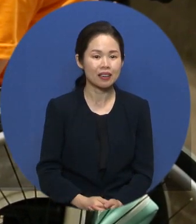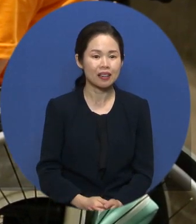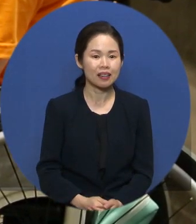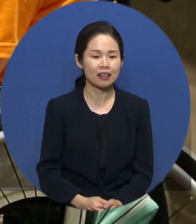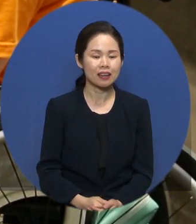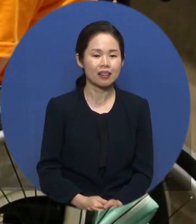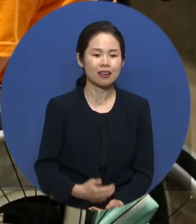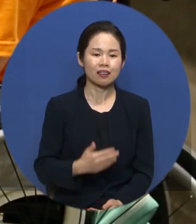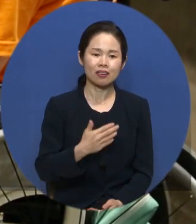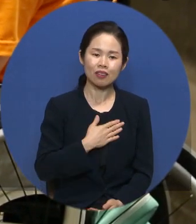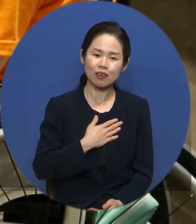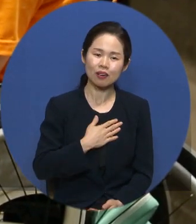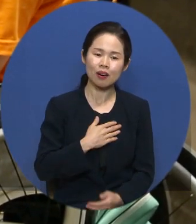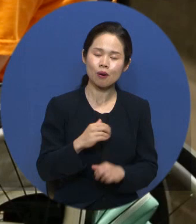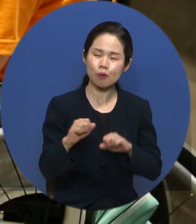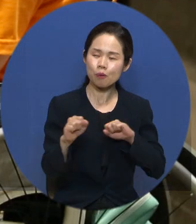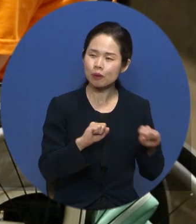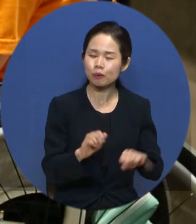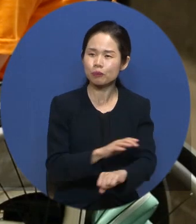활동을 잘하는